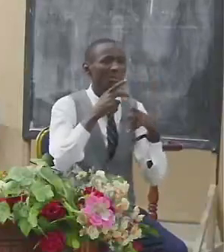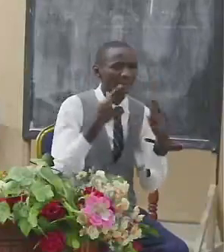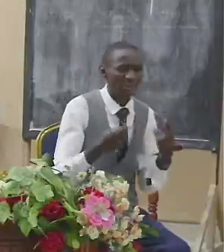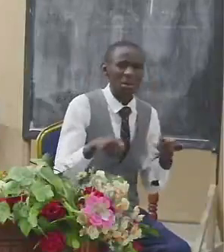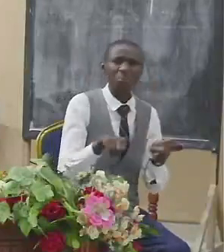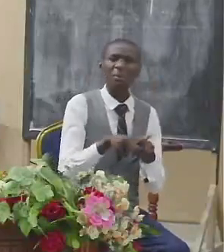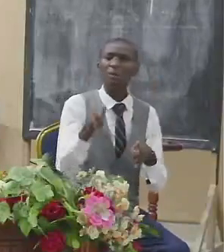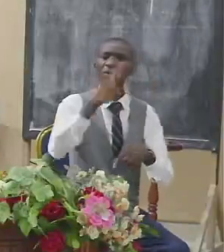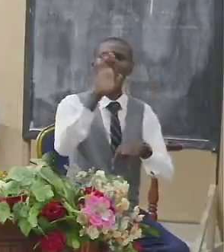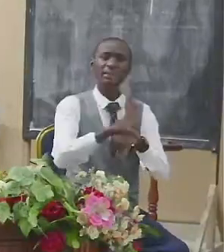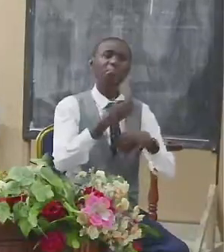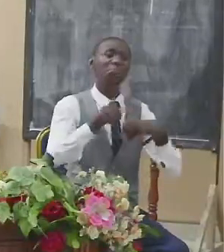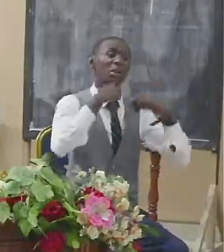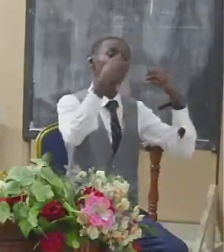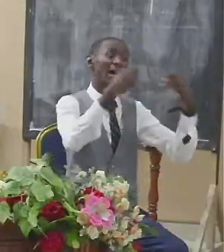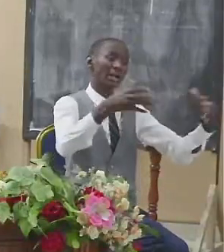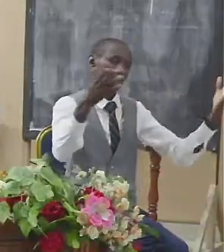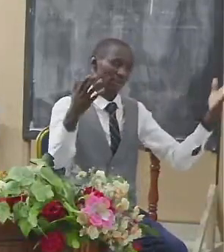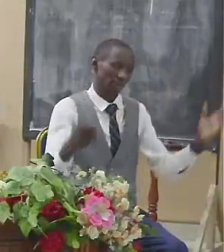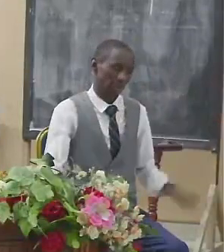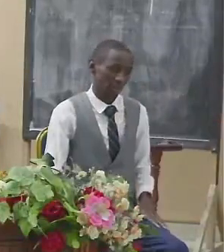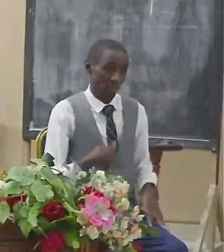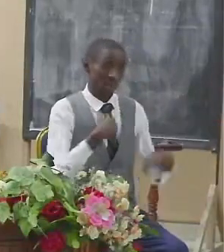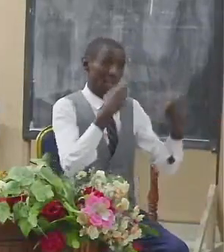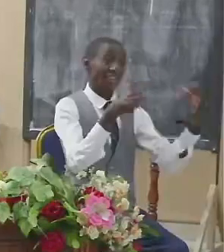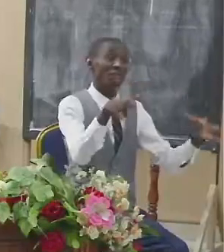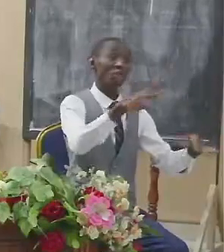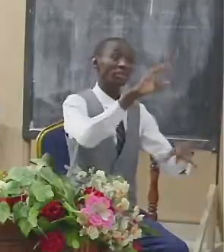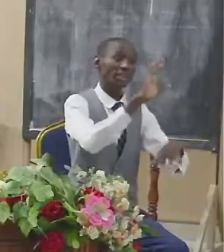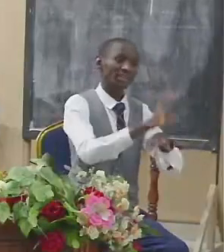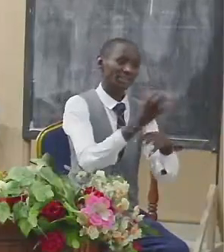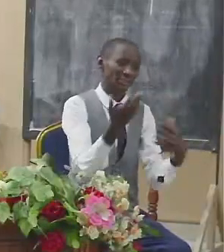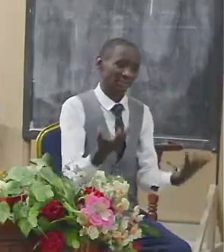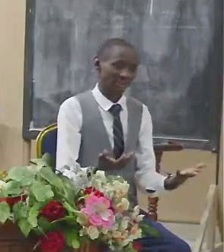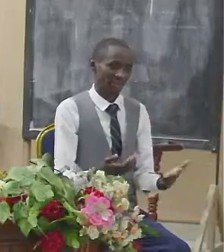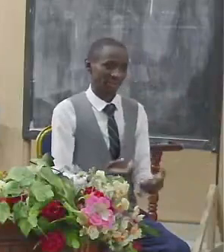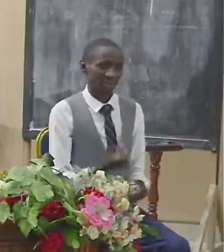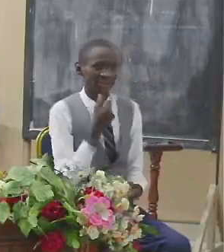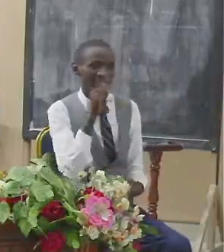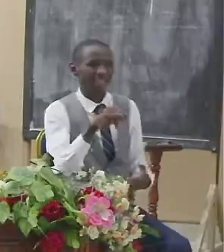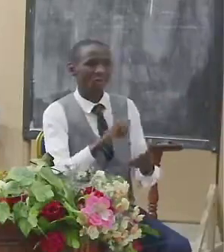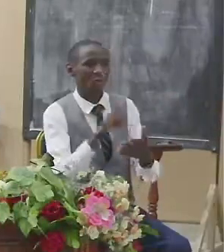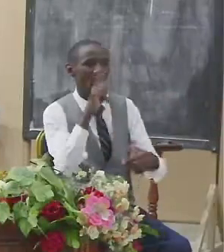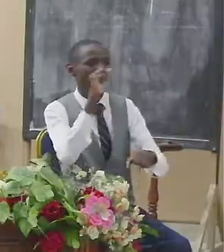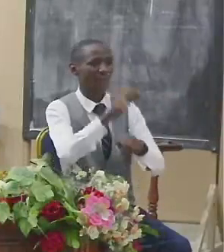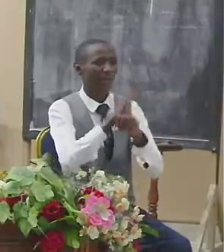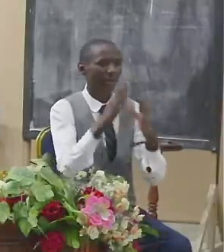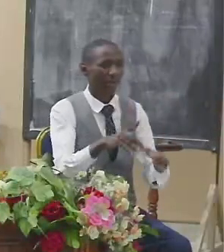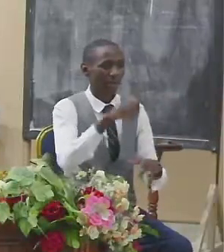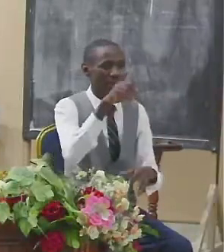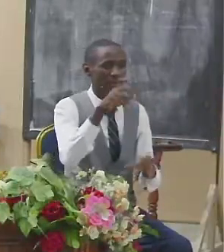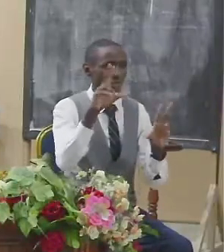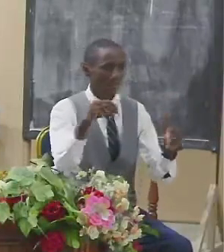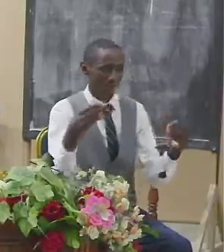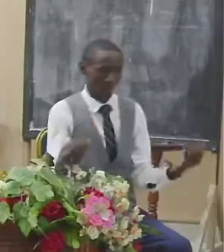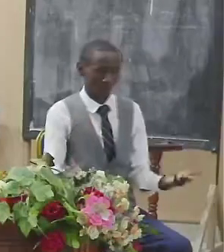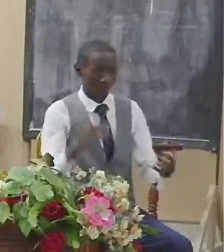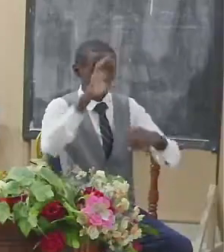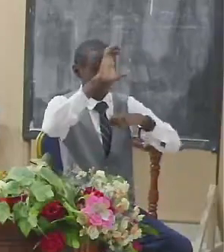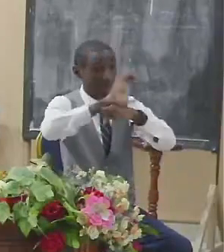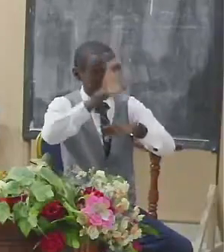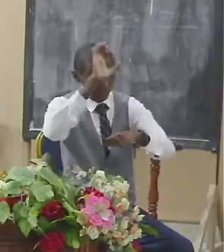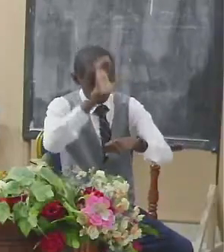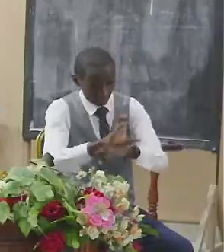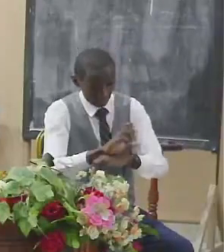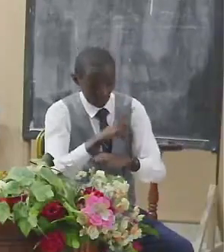pasteur. Na kanisa numi naacha. Ça c'est vainqueur. Ule ni mushindaji kweli. L'église kanisa